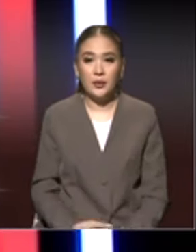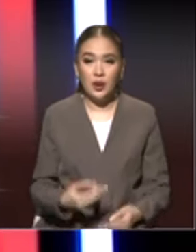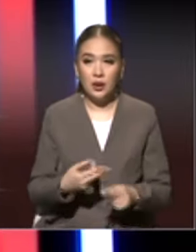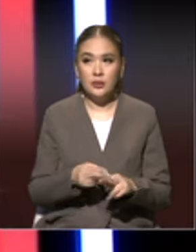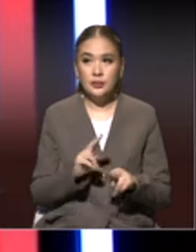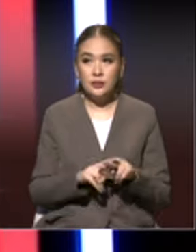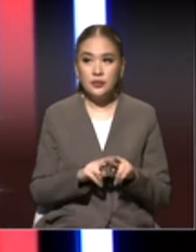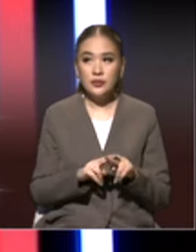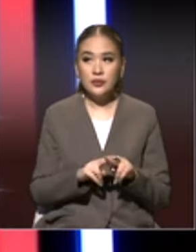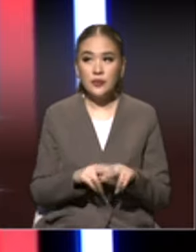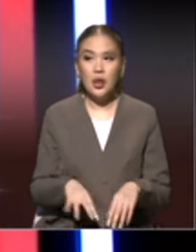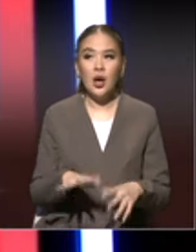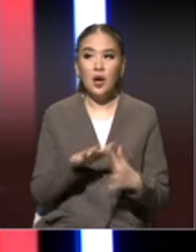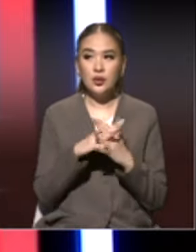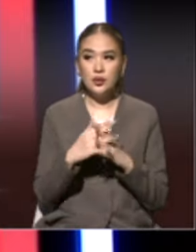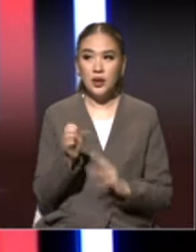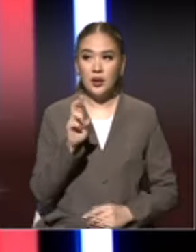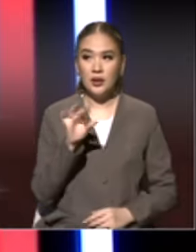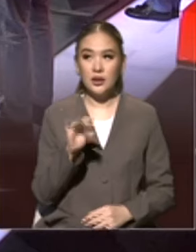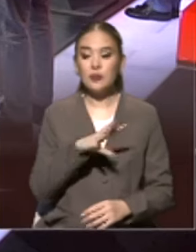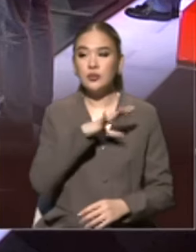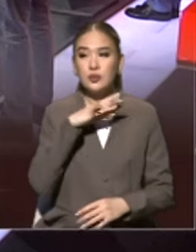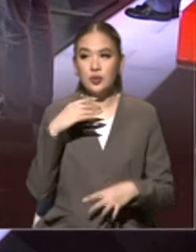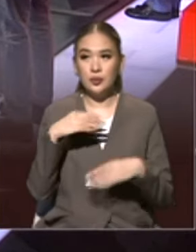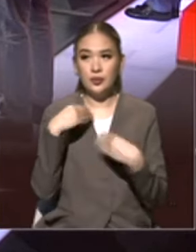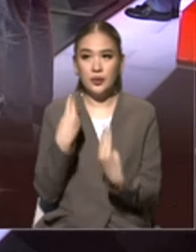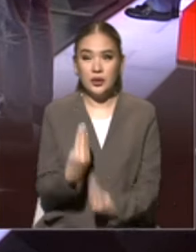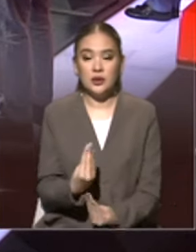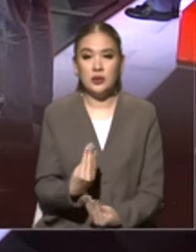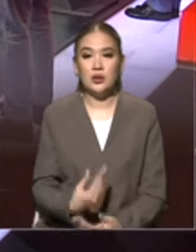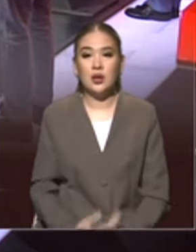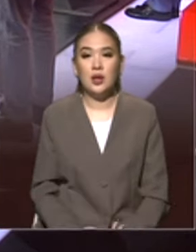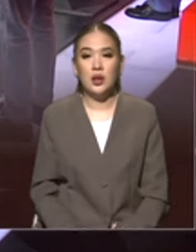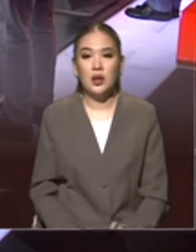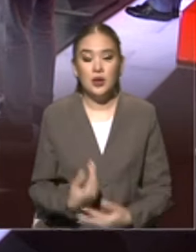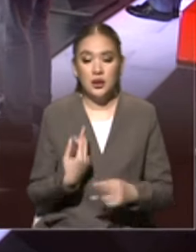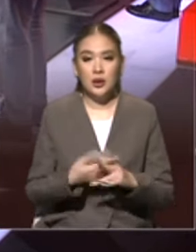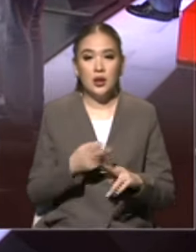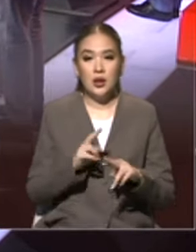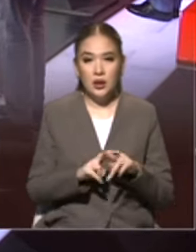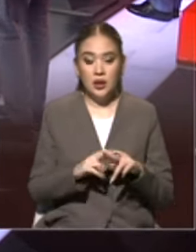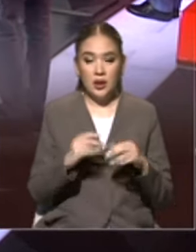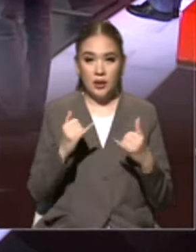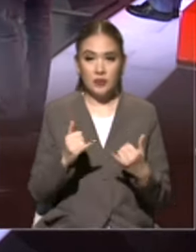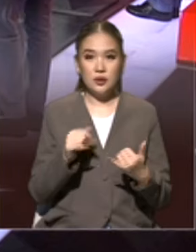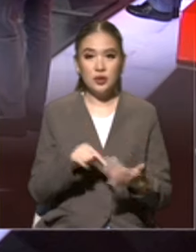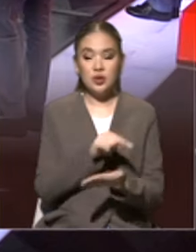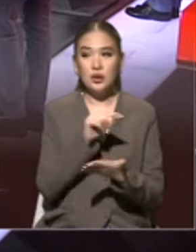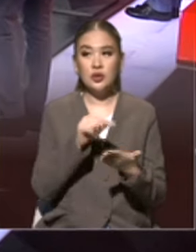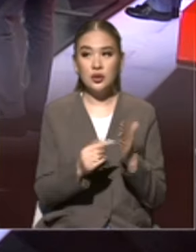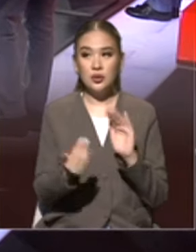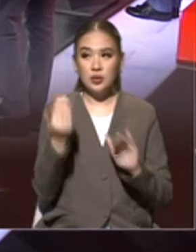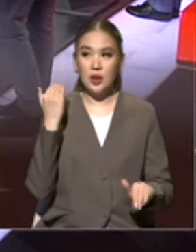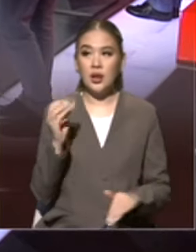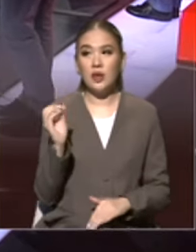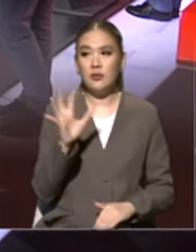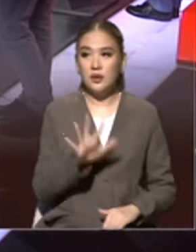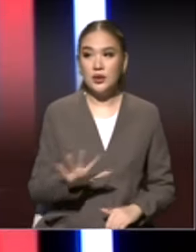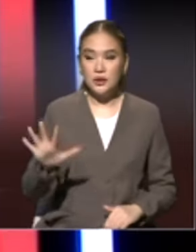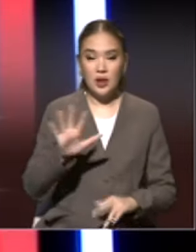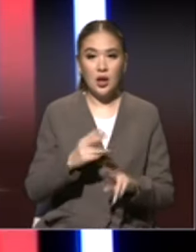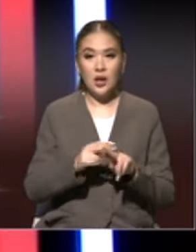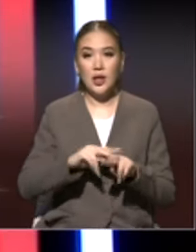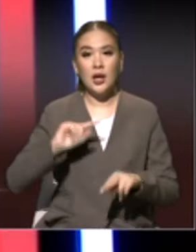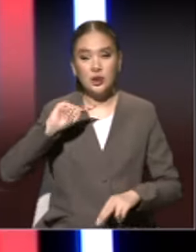келгенде. Негізінен ауылдық әкімдерге көмек енді. Бірақ енді мынандай мәселе туындайды. Мына өткенде ғана Еуразиялық экономикалық